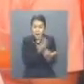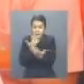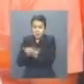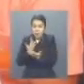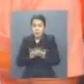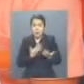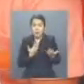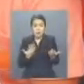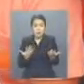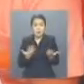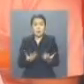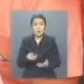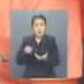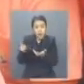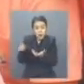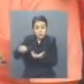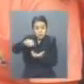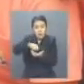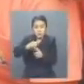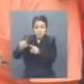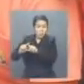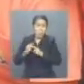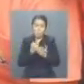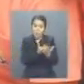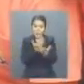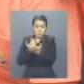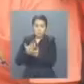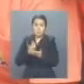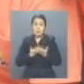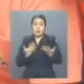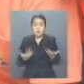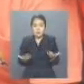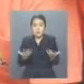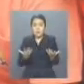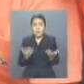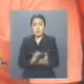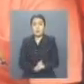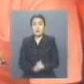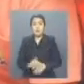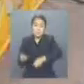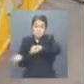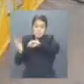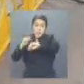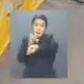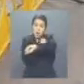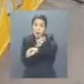กับข้าวมันเป็นอะไรทุกสิ่งอย่างมันขึ้นทุกอย่างผมถามว่าค่าครองชีพที่ขึ้น300พอหรือเปล่าครับ